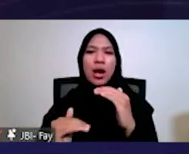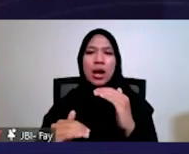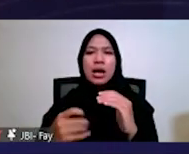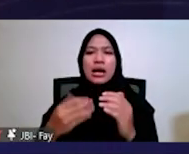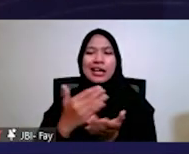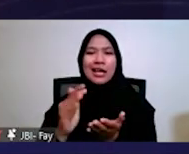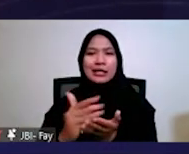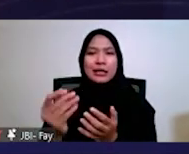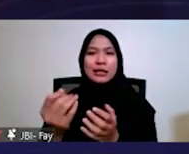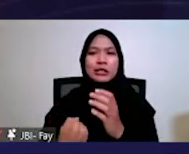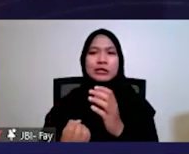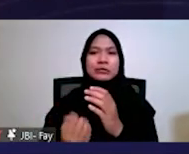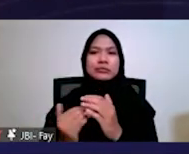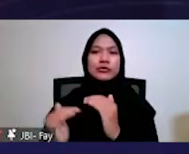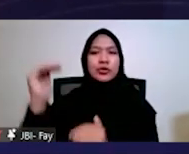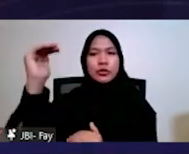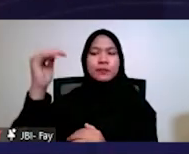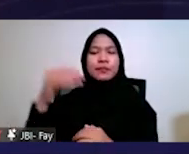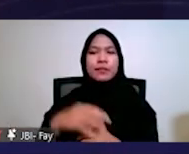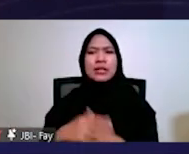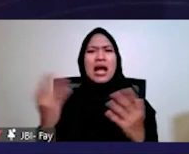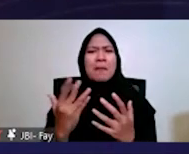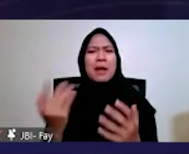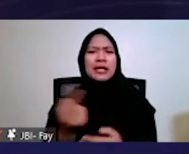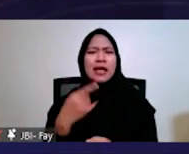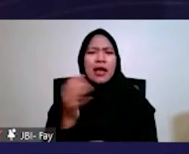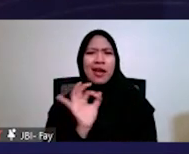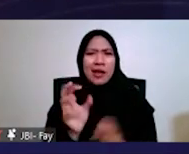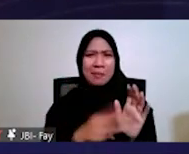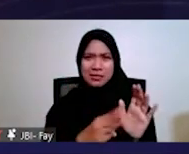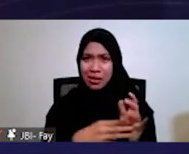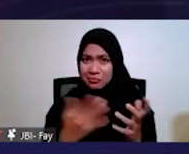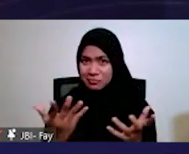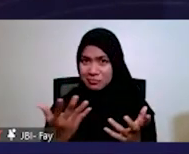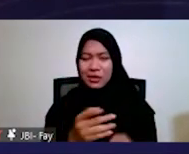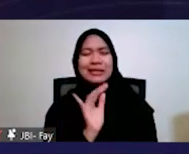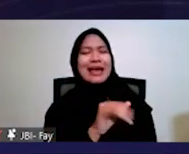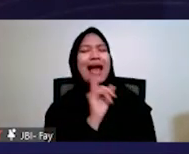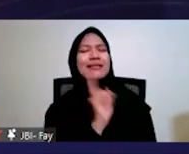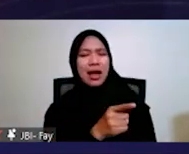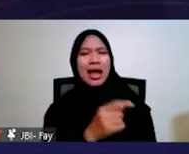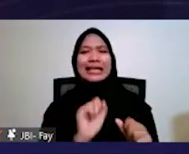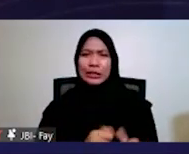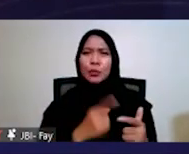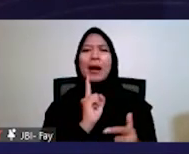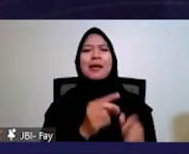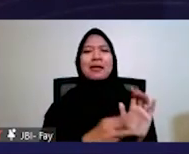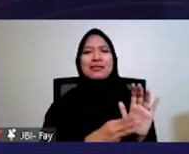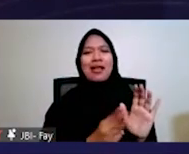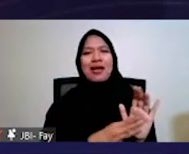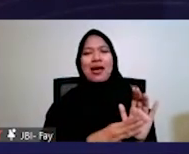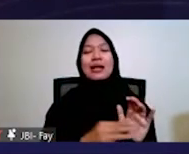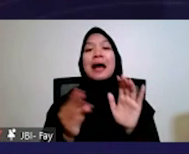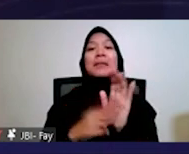yang juga tumbuh tinggi nah Abah kita nggak punya masalah Joe ada dong namanya hidup punya punya masalah nah